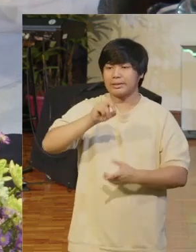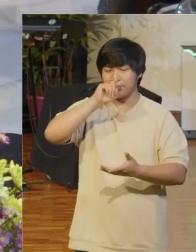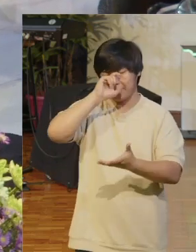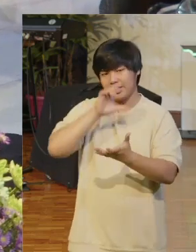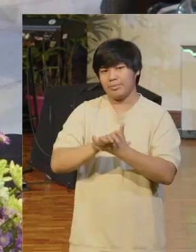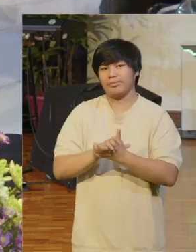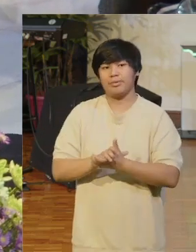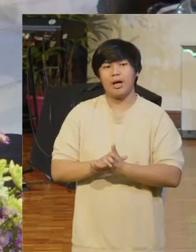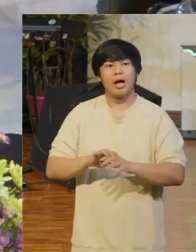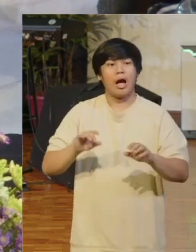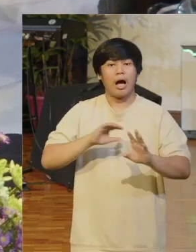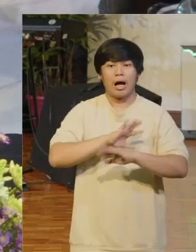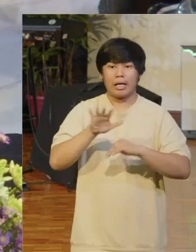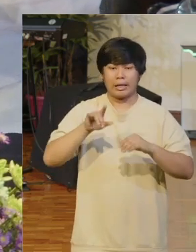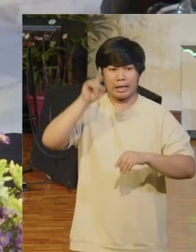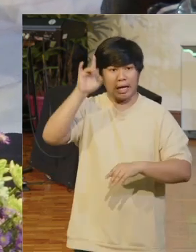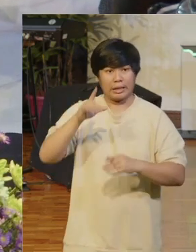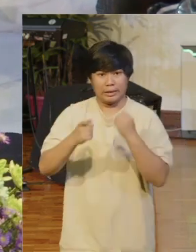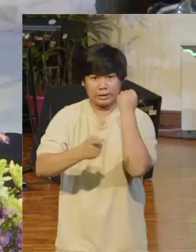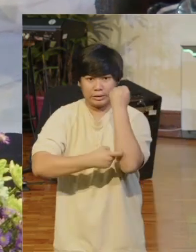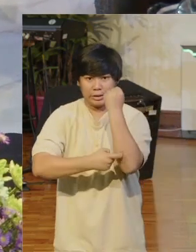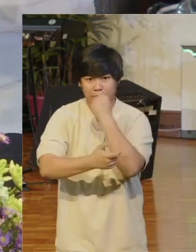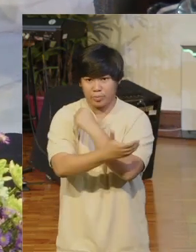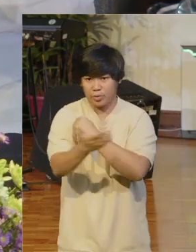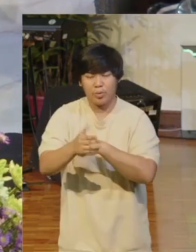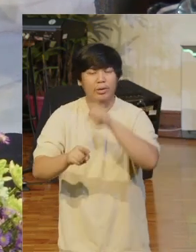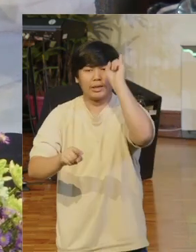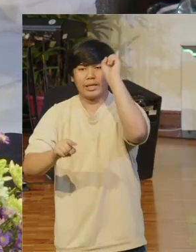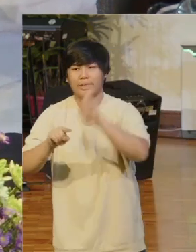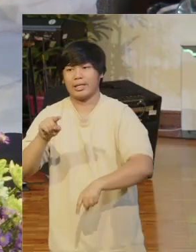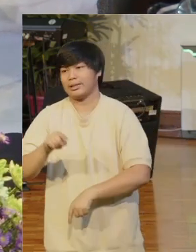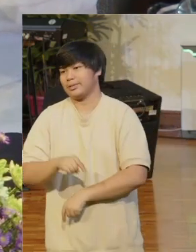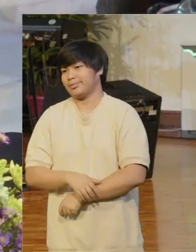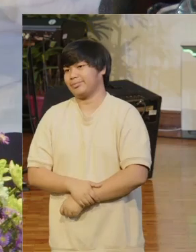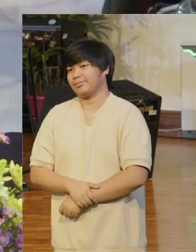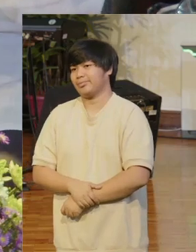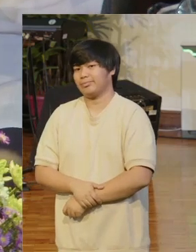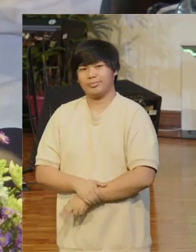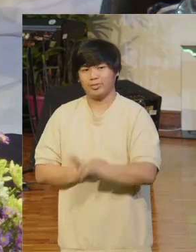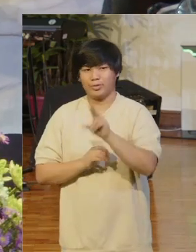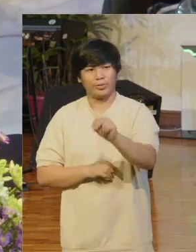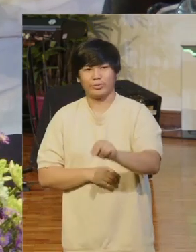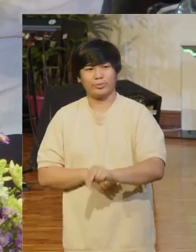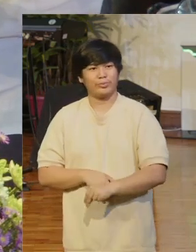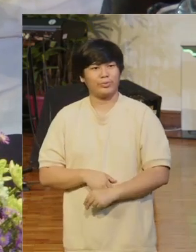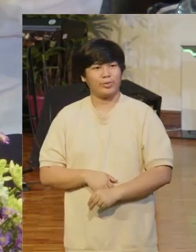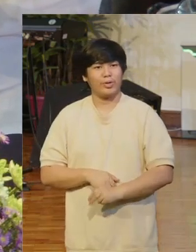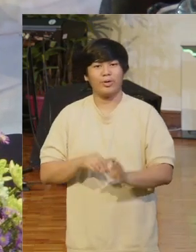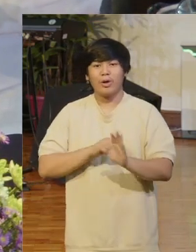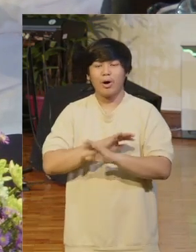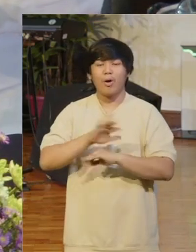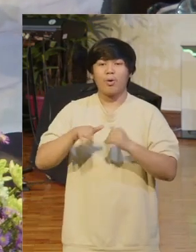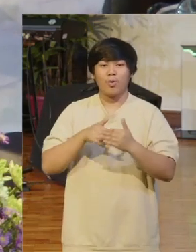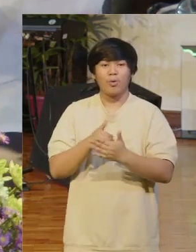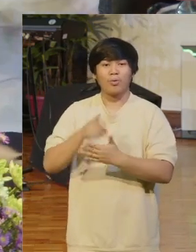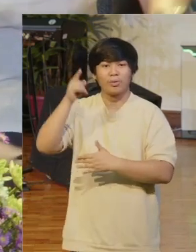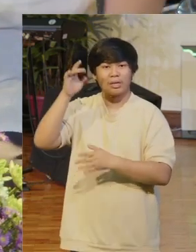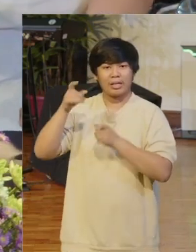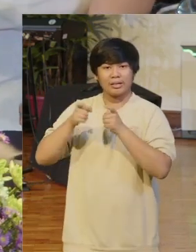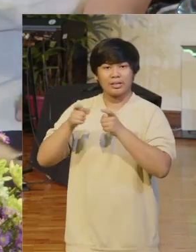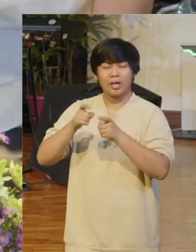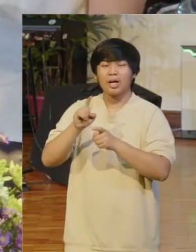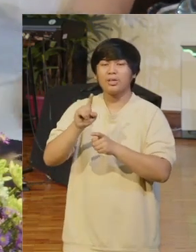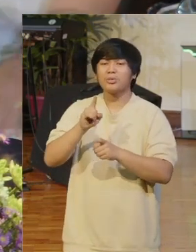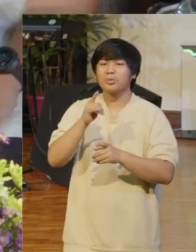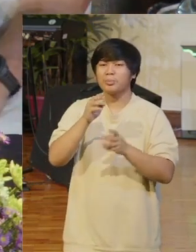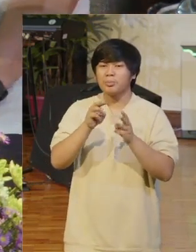tanggapin. Ang kahulugan nito sa Kanyang paghahari sa lahat. Anong kahulugan ng Kanyang sovereignty sa atin? Ano ba ang implikasyon